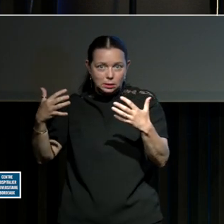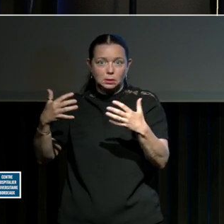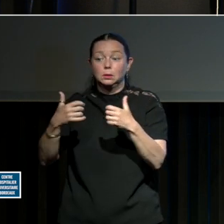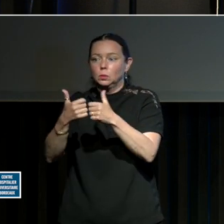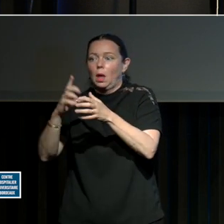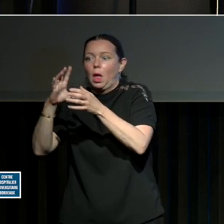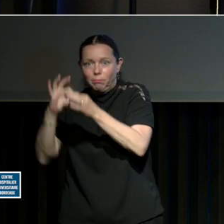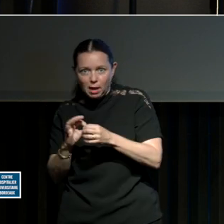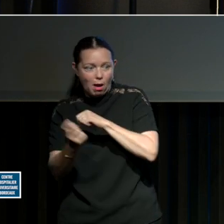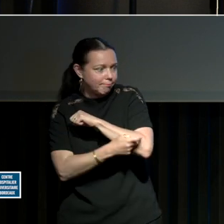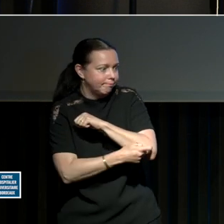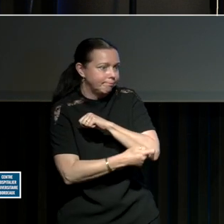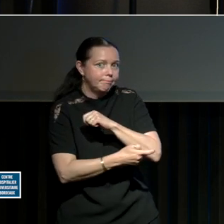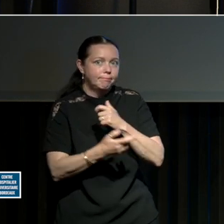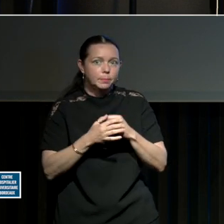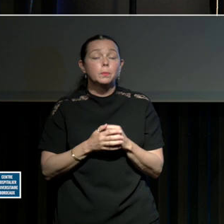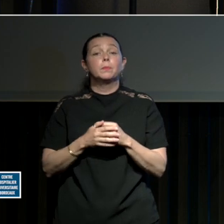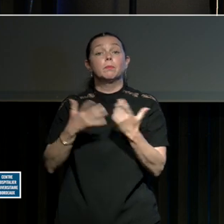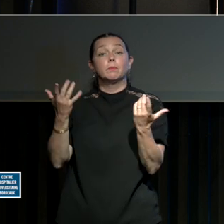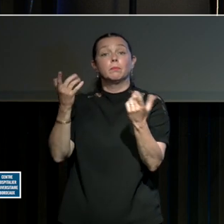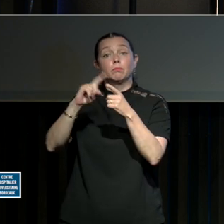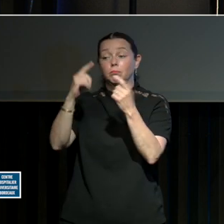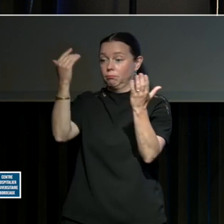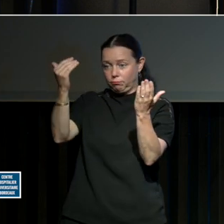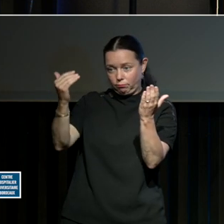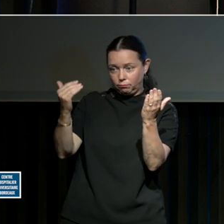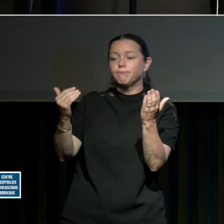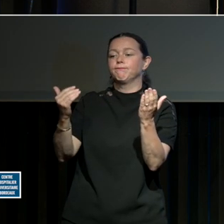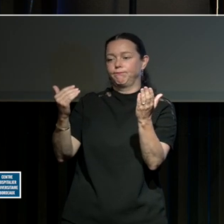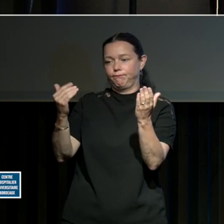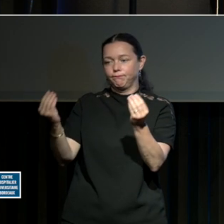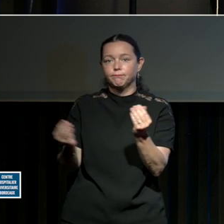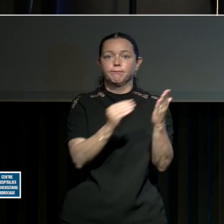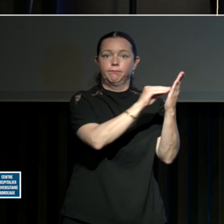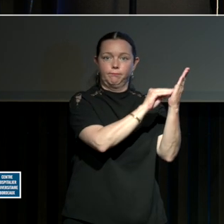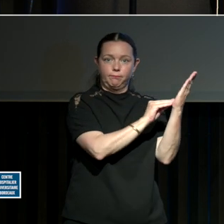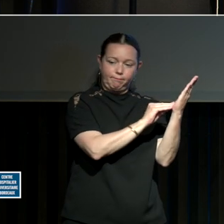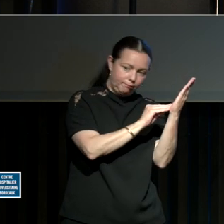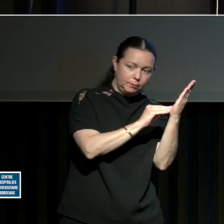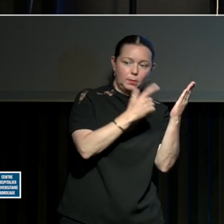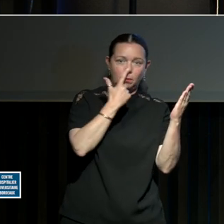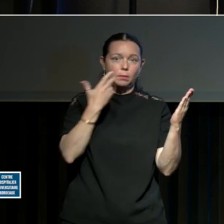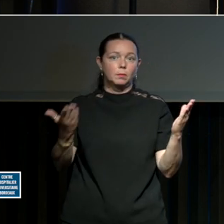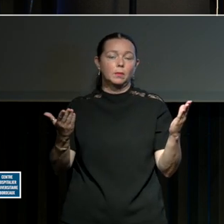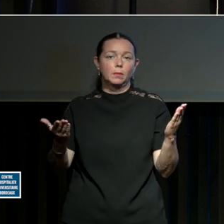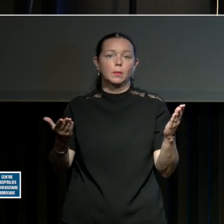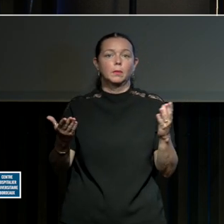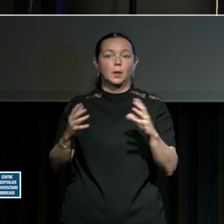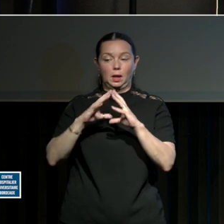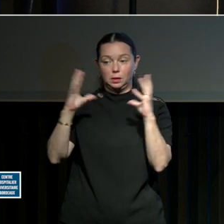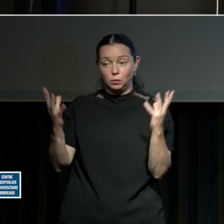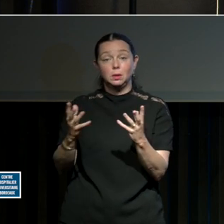addictifs, et ces éléments finalement étayent le fait d'étendre finalement la